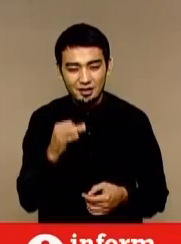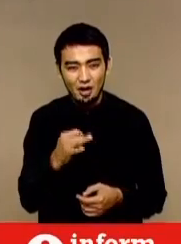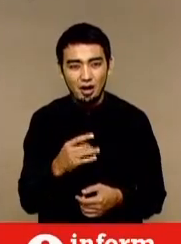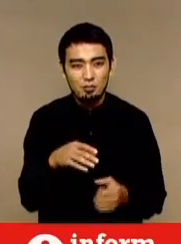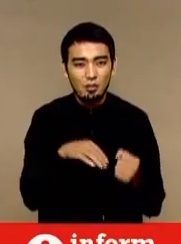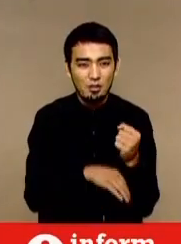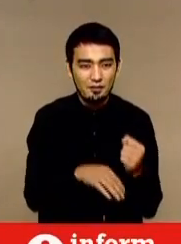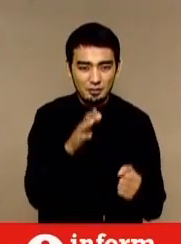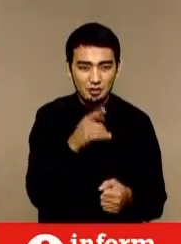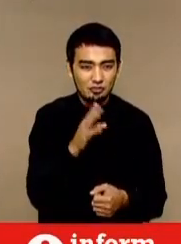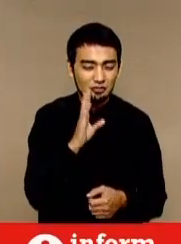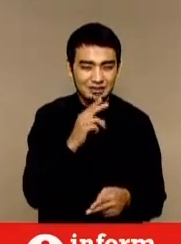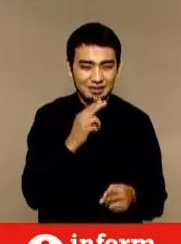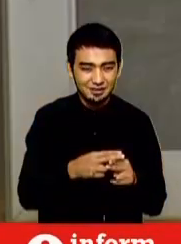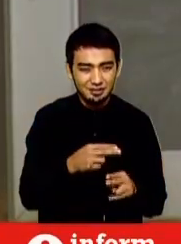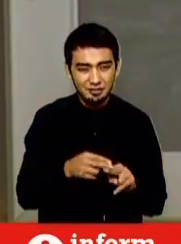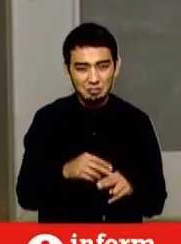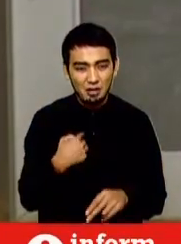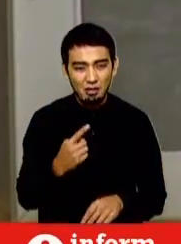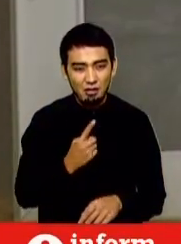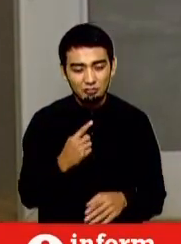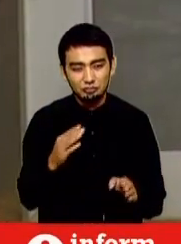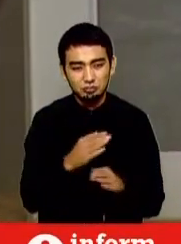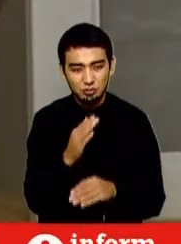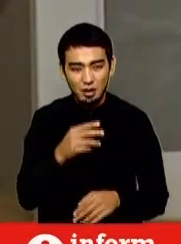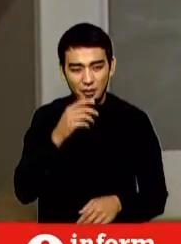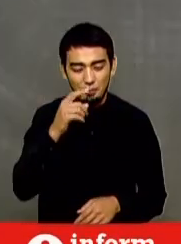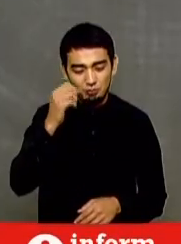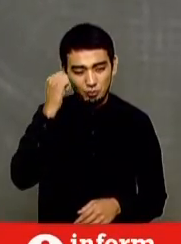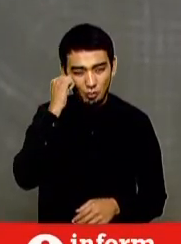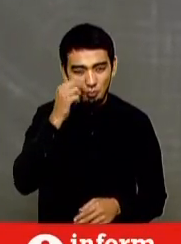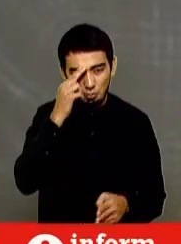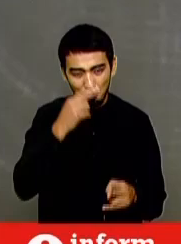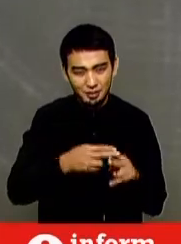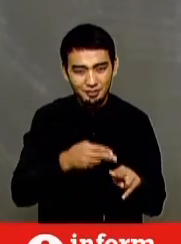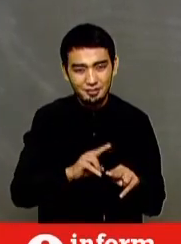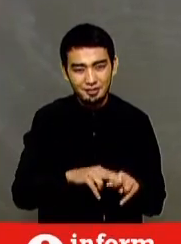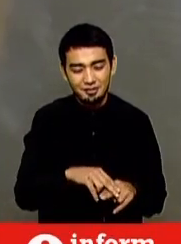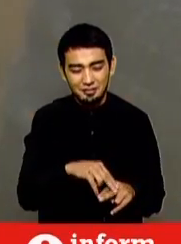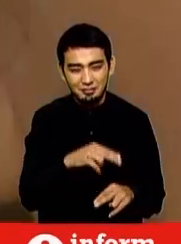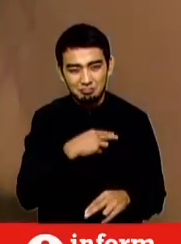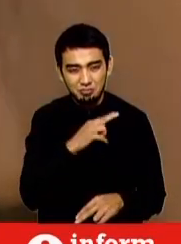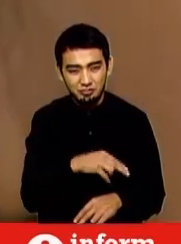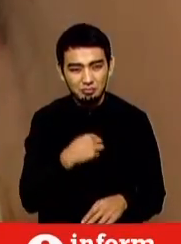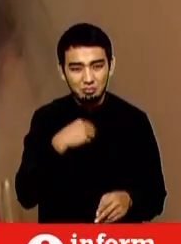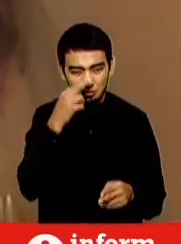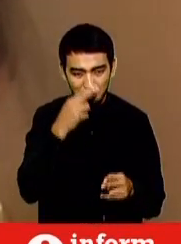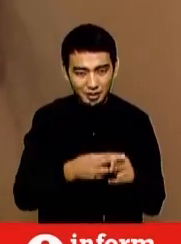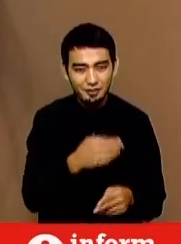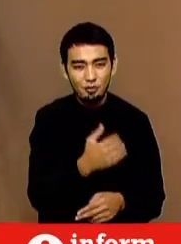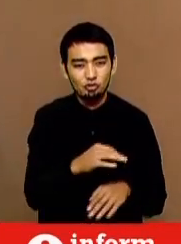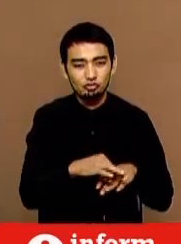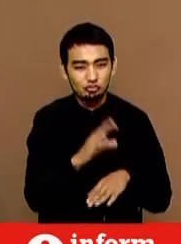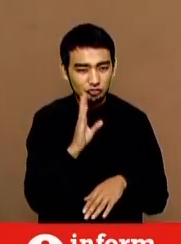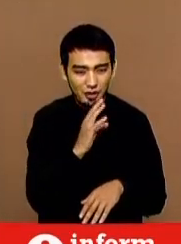айтып үйрендеп кететінін білгендей айтқан еді деп інісін егіле еске алған әпкесі Гүлден Абдрахманова бауыры мен келінінің